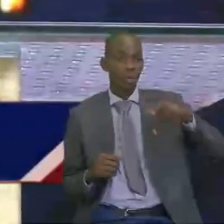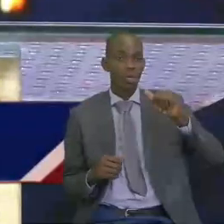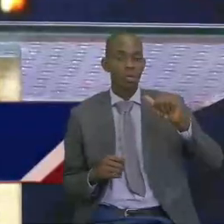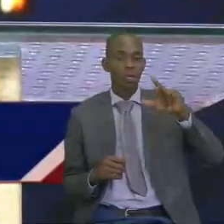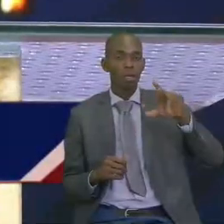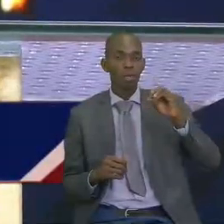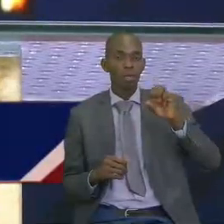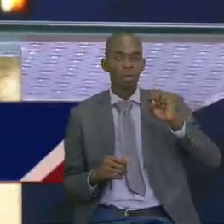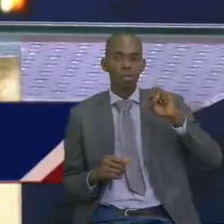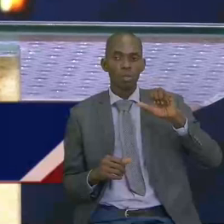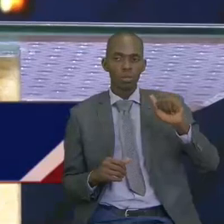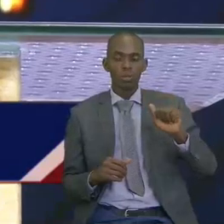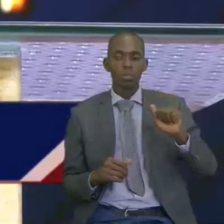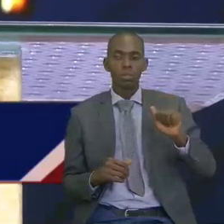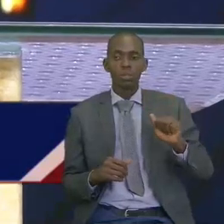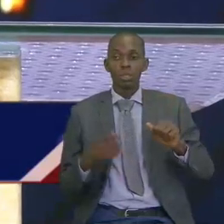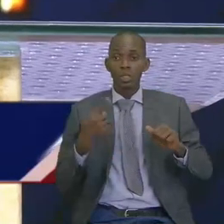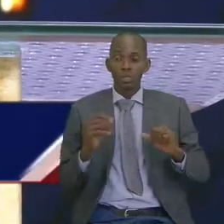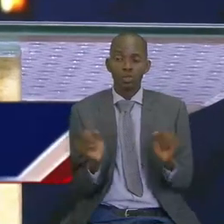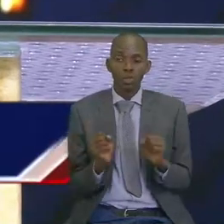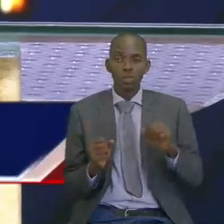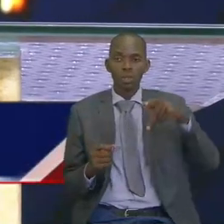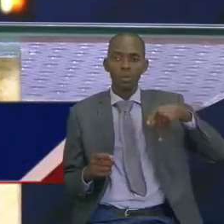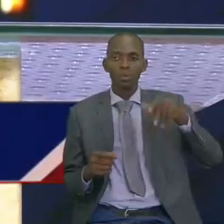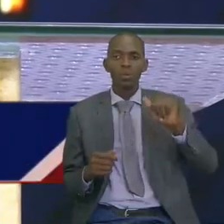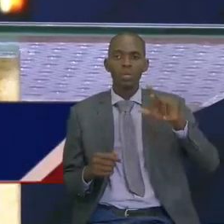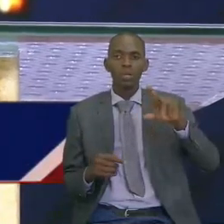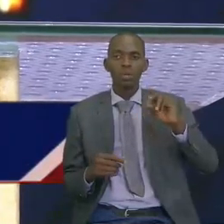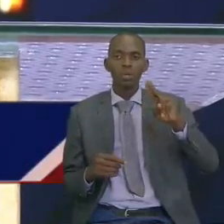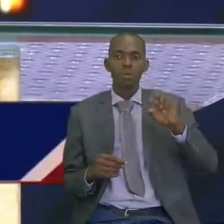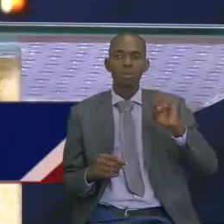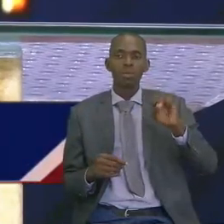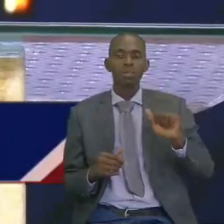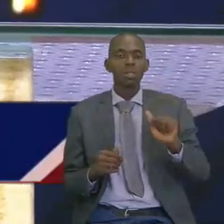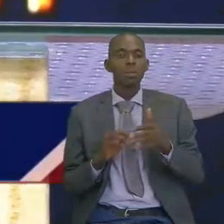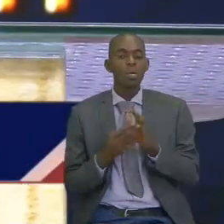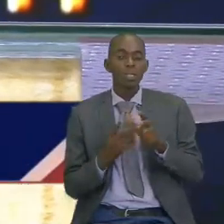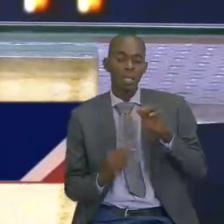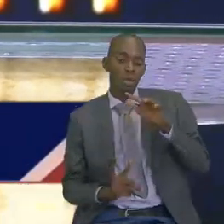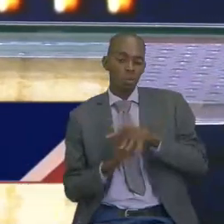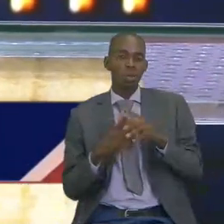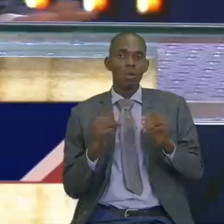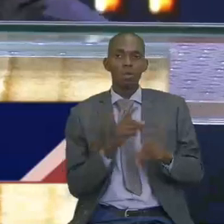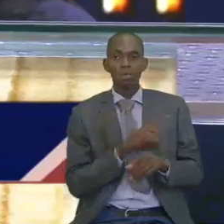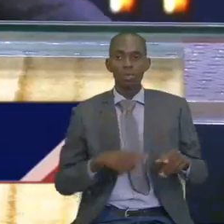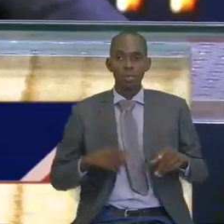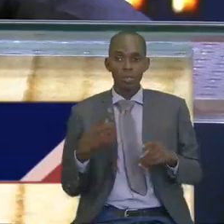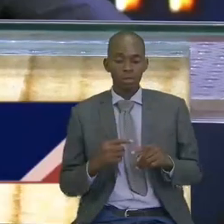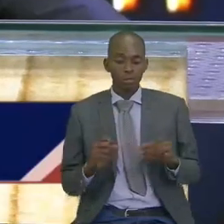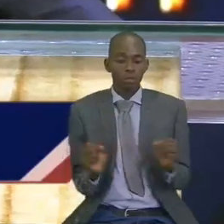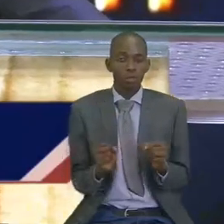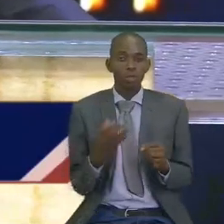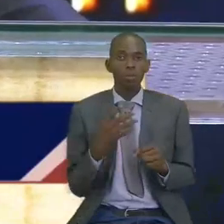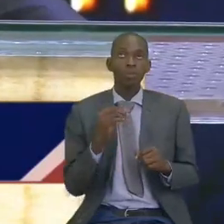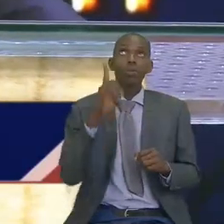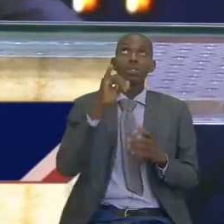soudaine du Fils de l'homme, l'apparition soudaine de notre Seigneur Sauveur, l'apparition de celui-là qui dit que